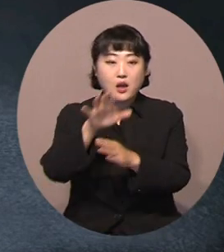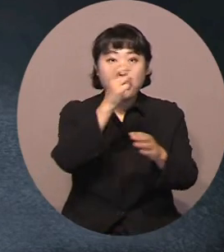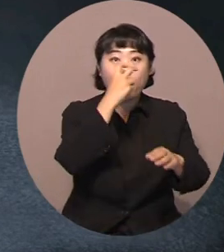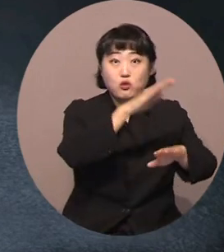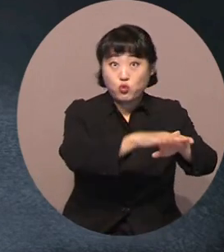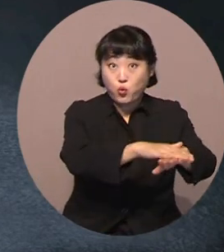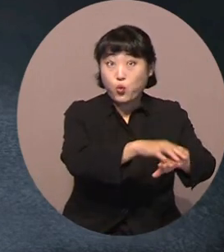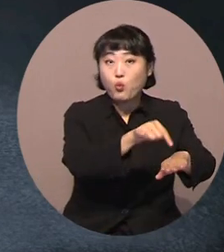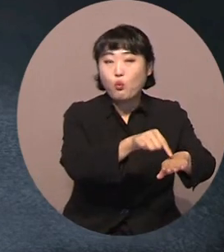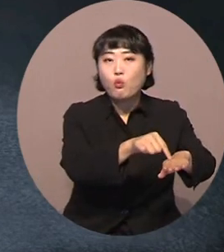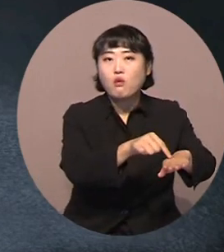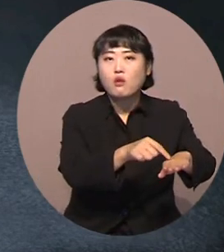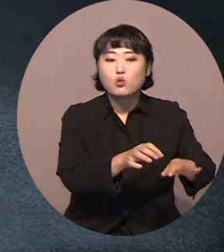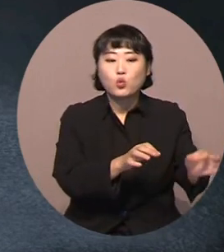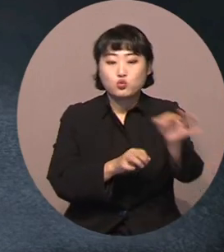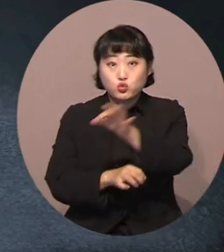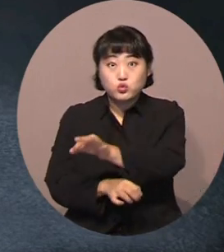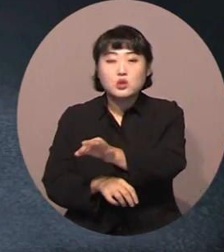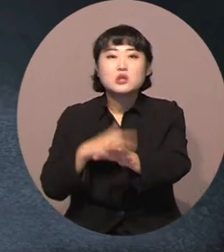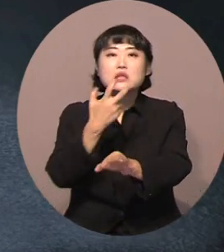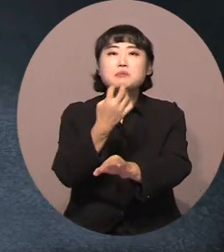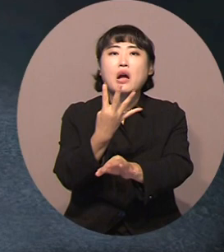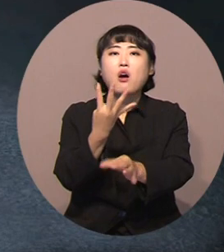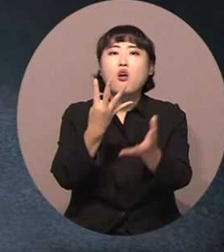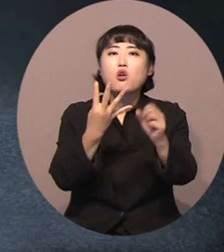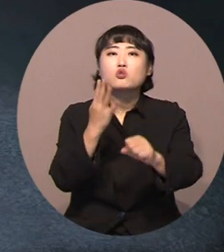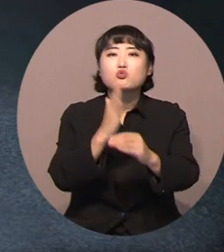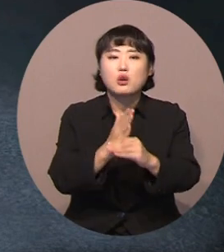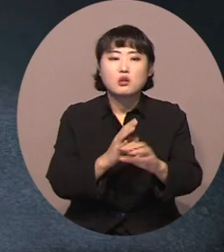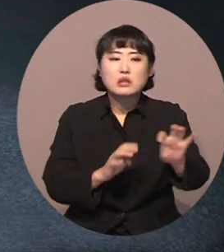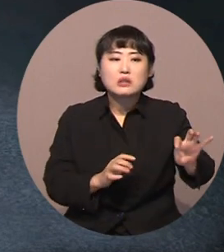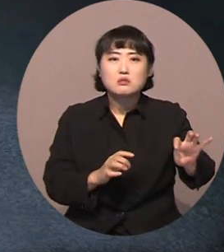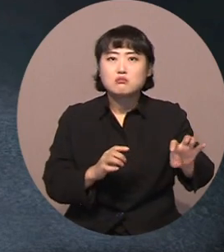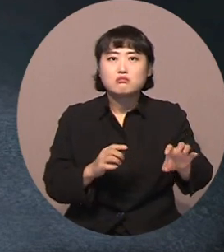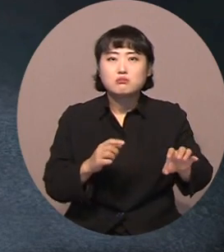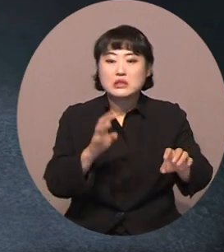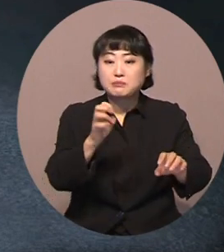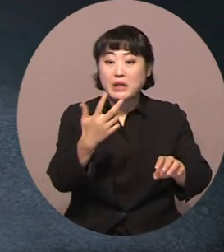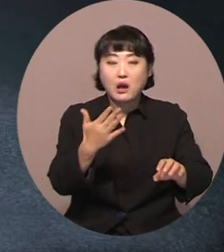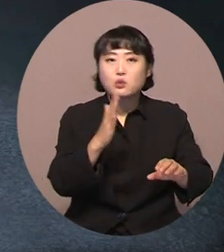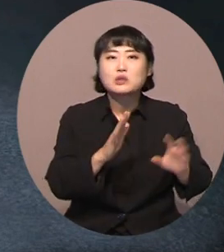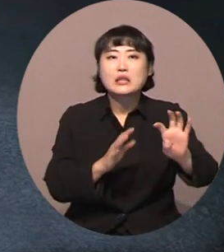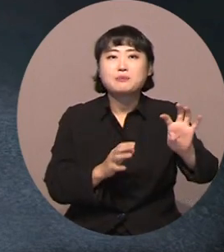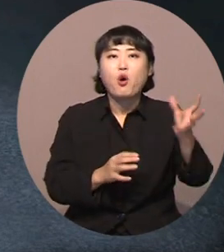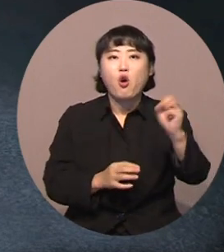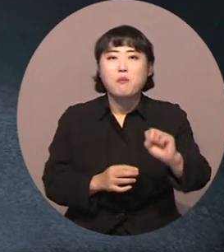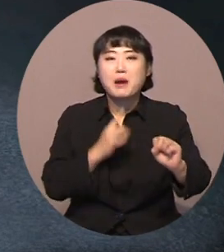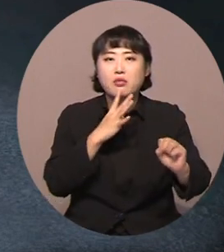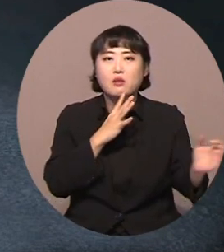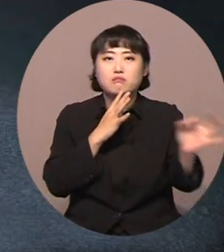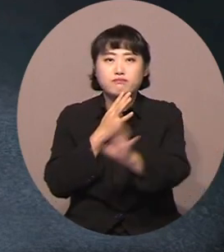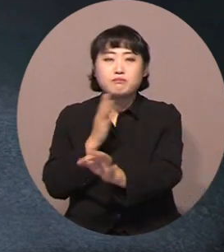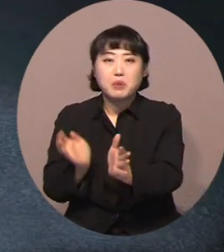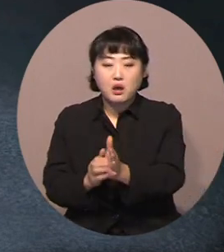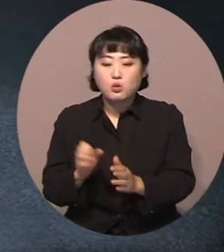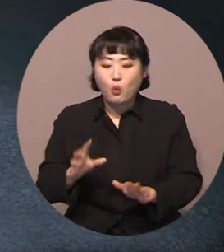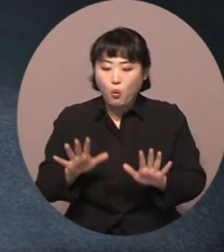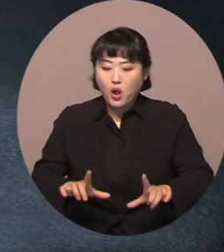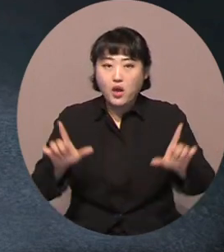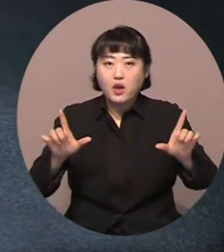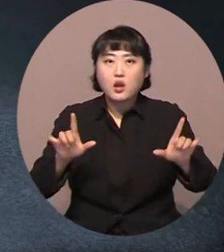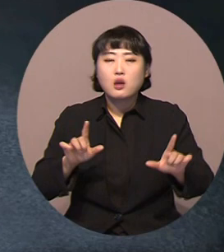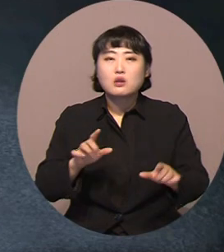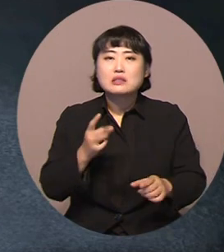RPC는 서부농협에 주기로 한 74억 가운데 40억밖에 주지 않았습니다. 또 올해 초 정책자금 대출을 받아